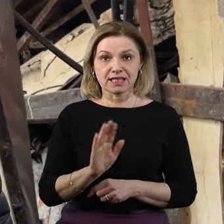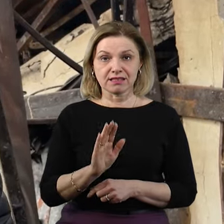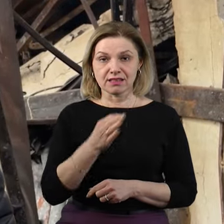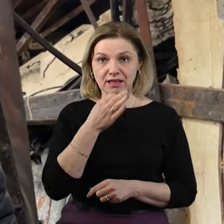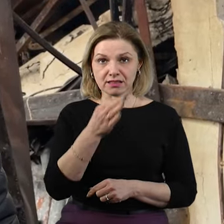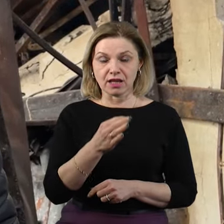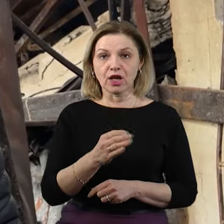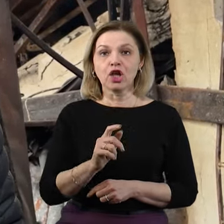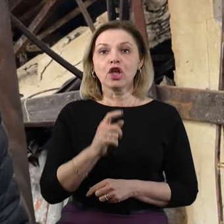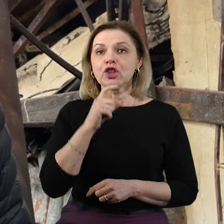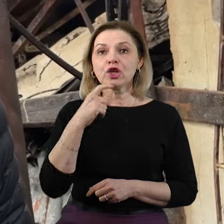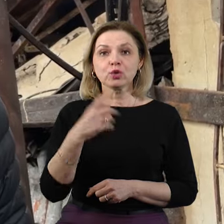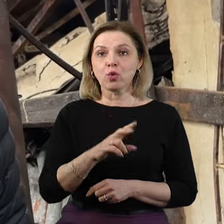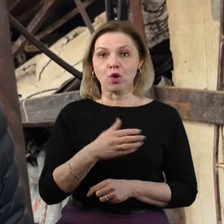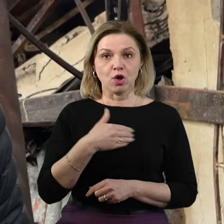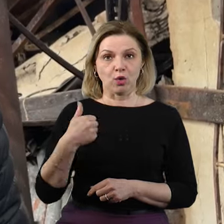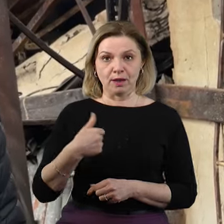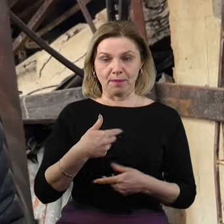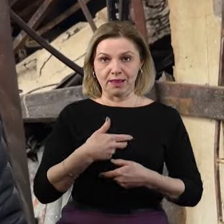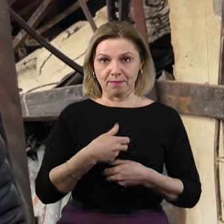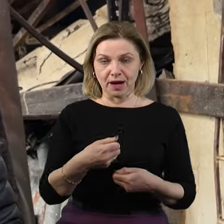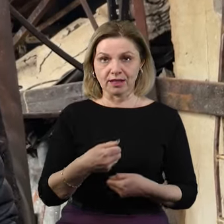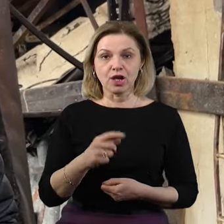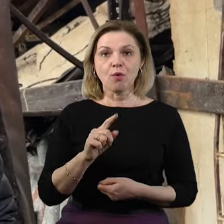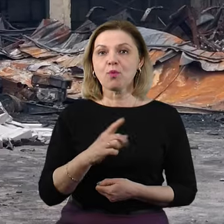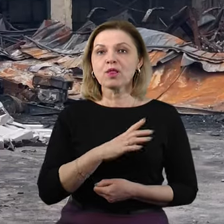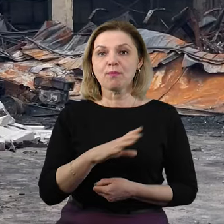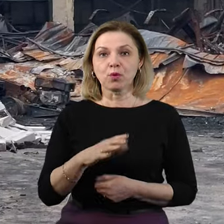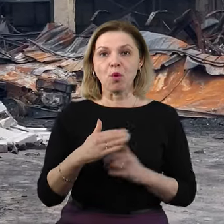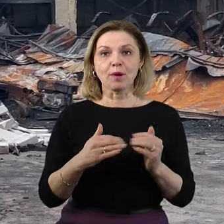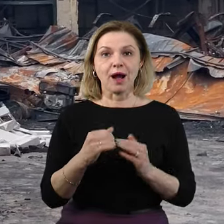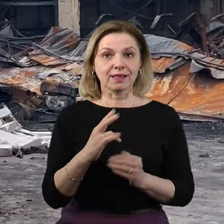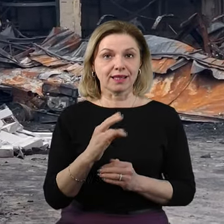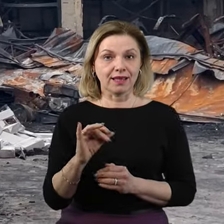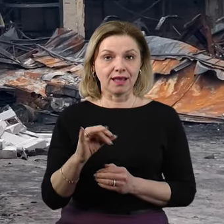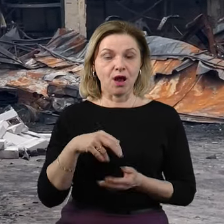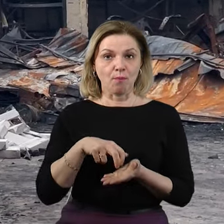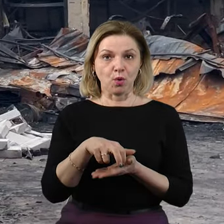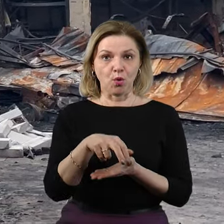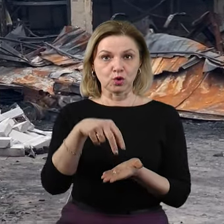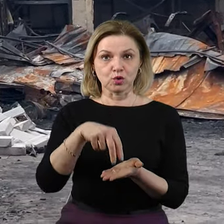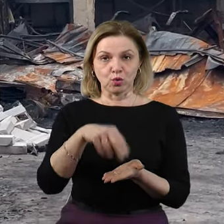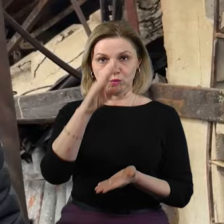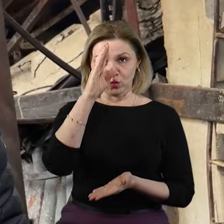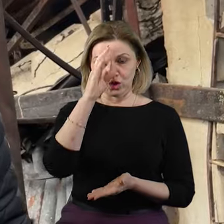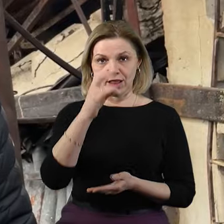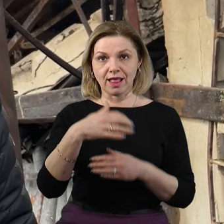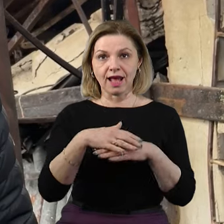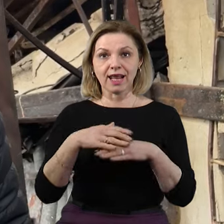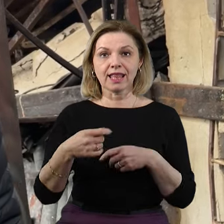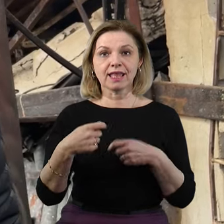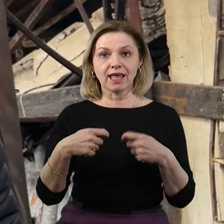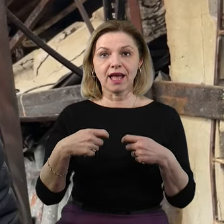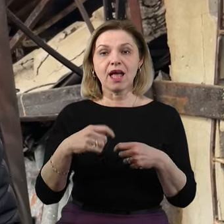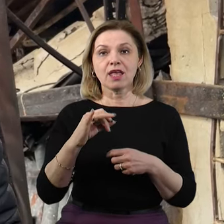сказать даже мене ніхто не хотів нікуди брать потому що ну не було ні практики проходжу стоїть мужчина на ринке